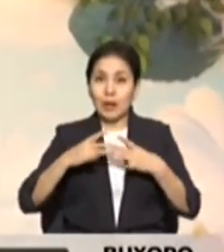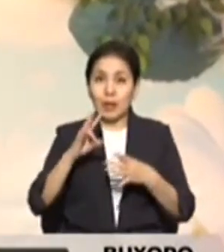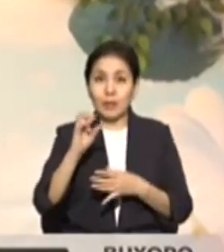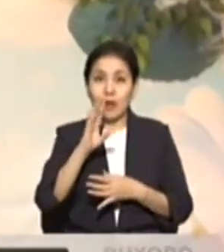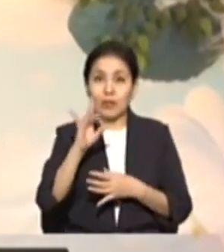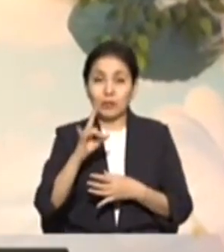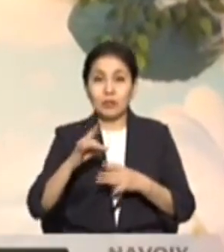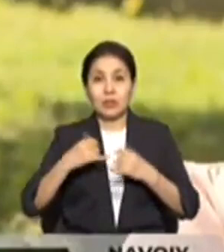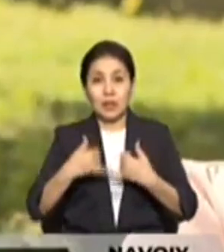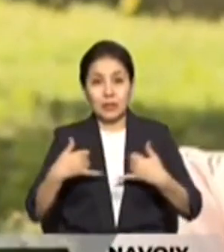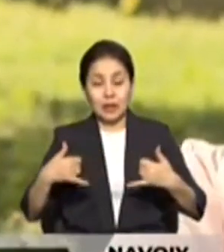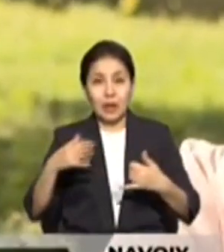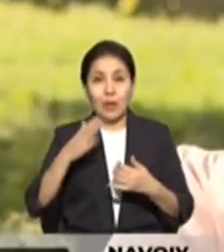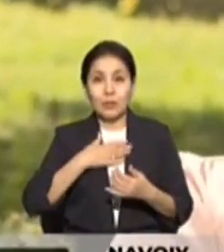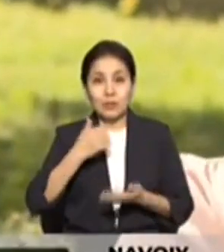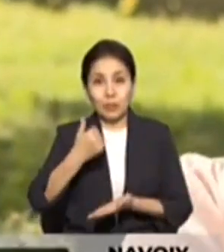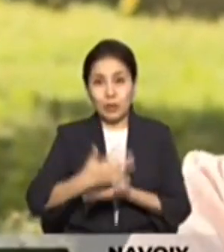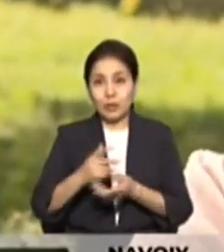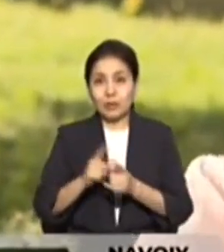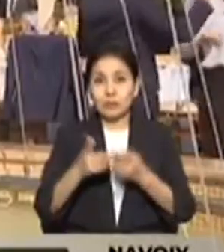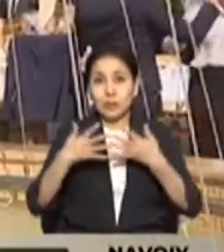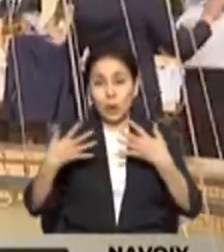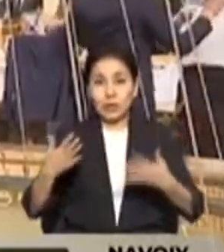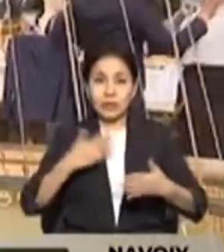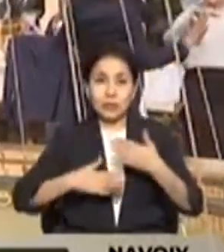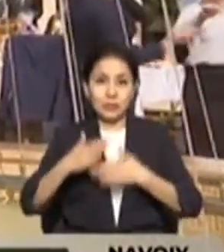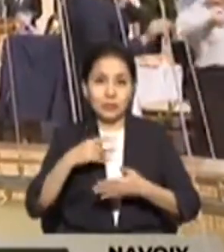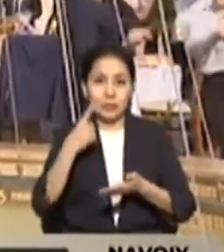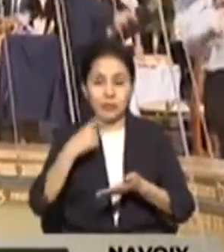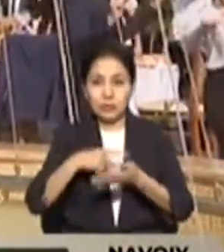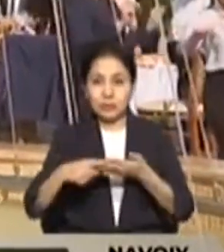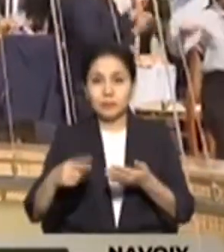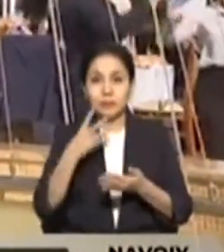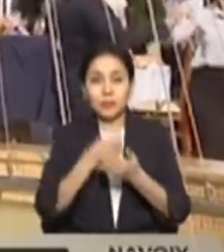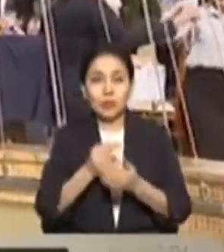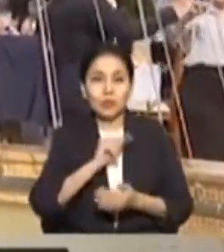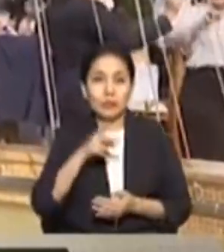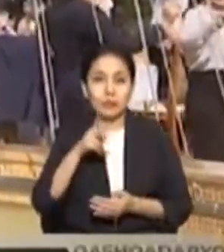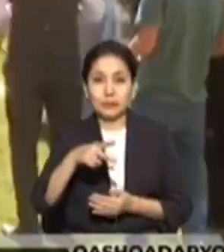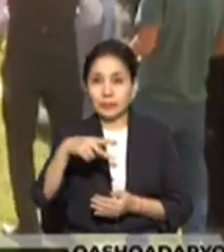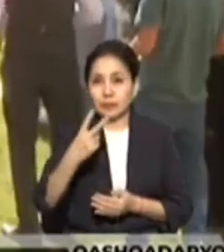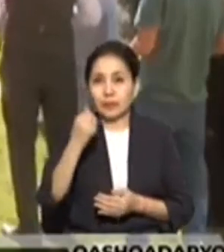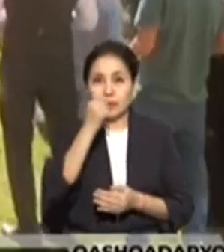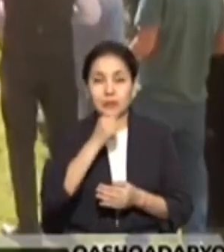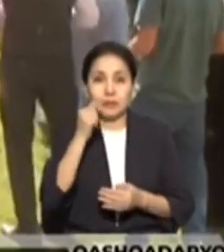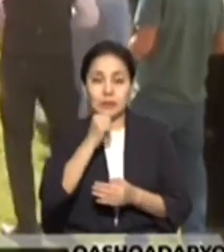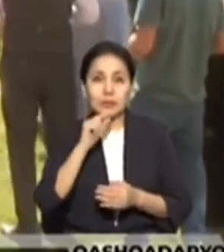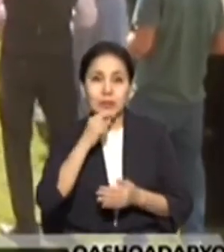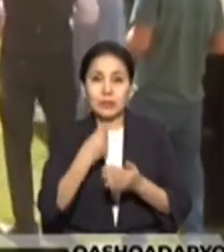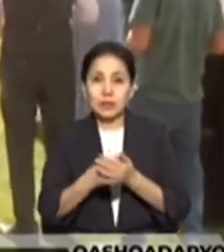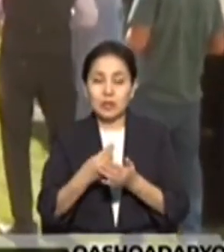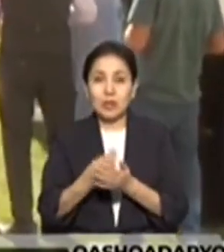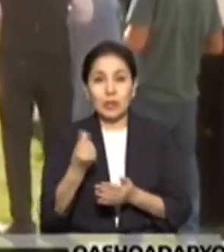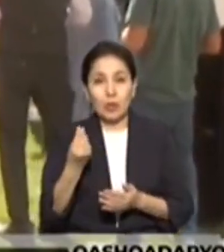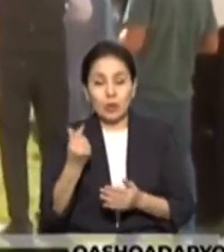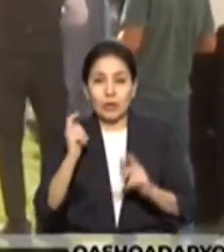Navro'z tantanalari poytaxtimizda ham katta shodu-xurramliklar ostida nishonlanmoqda. O'z faoliyatini 2022 yilda boshlagan iqtisodiyot,